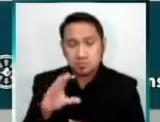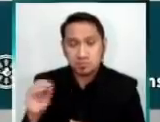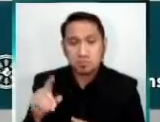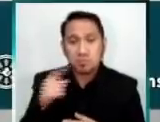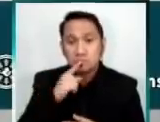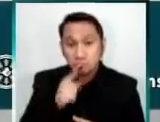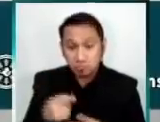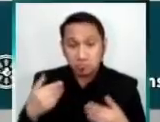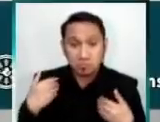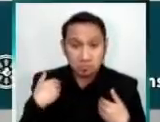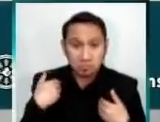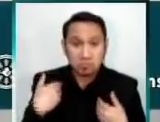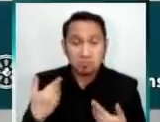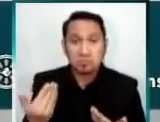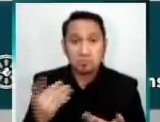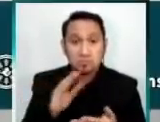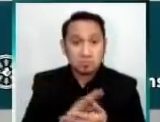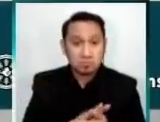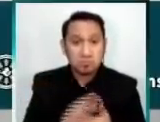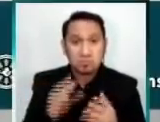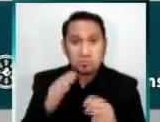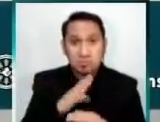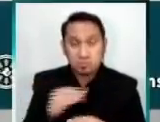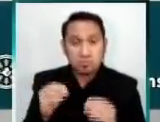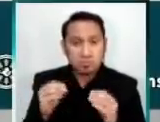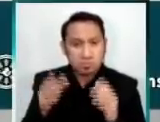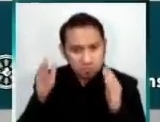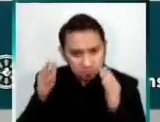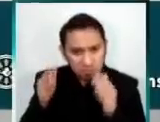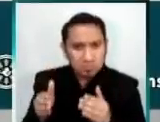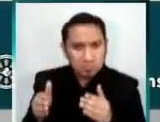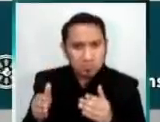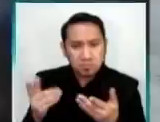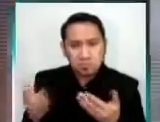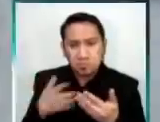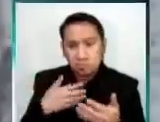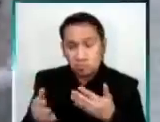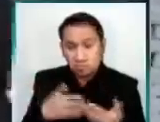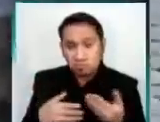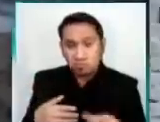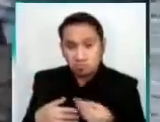cases subject to the more specific protocols as may be issued by the Department of Health.